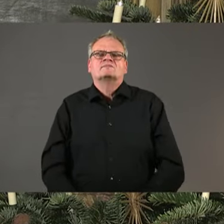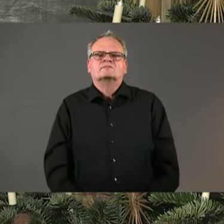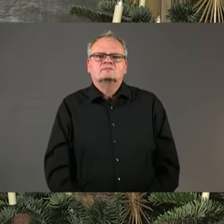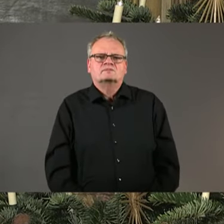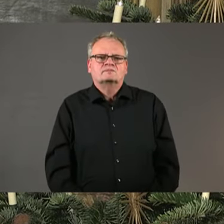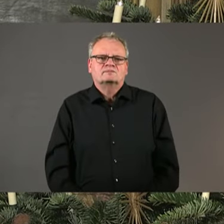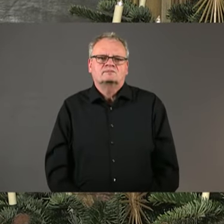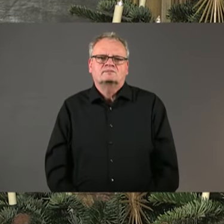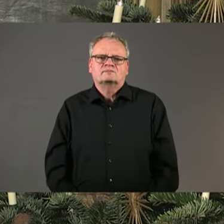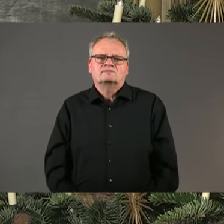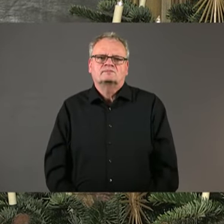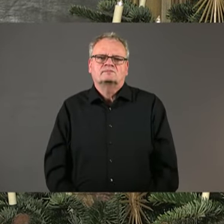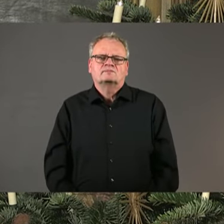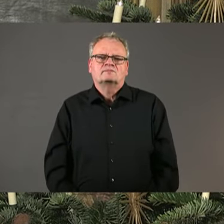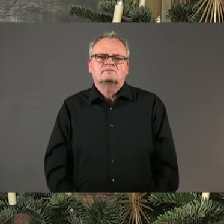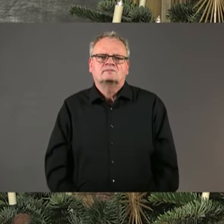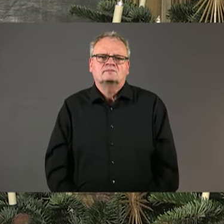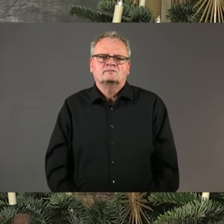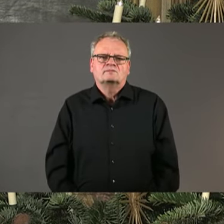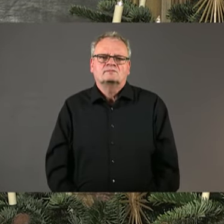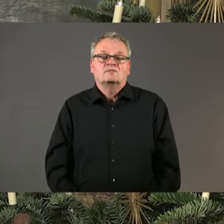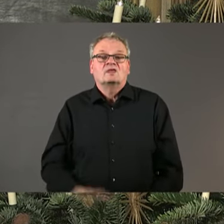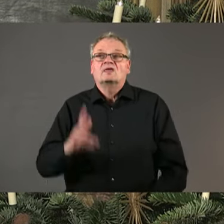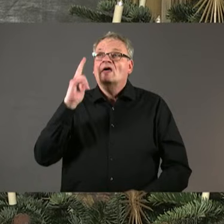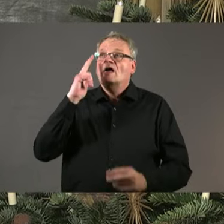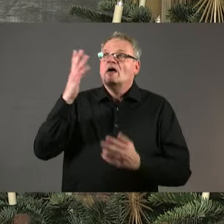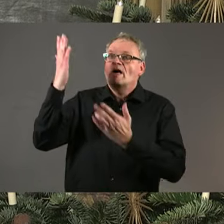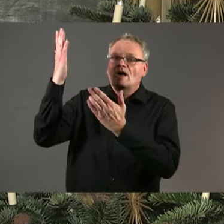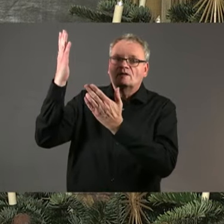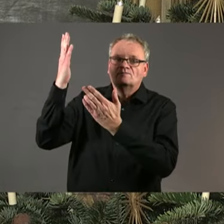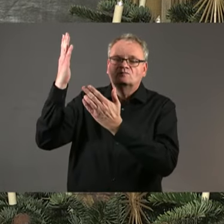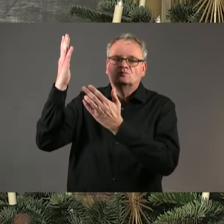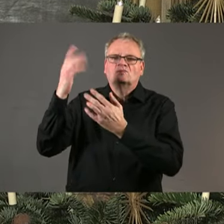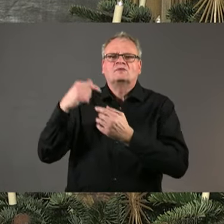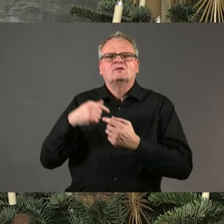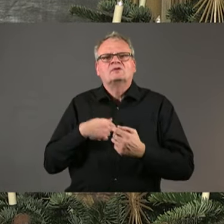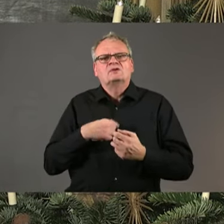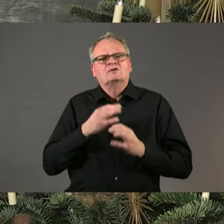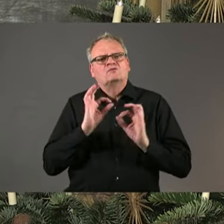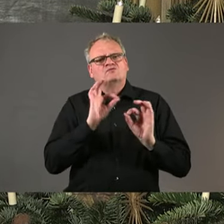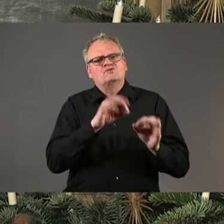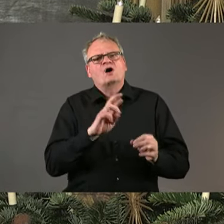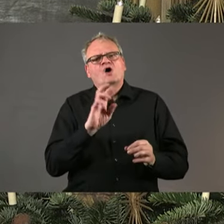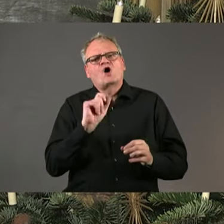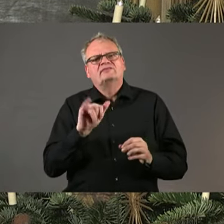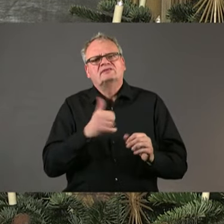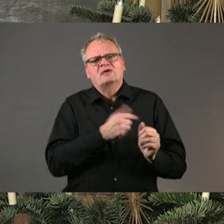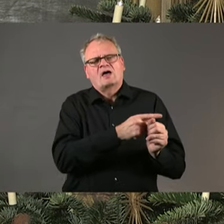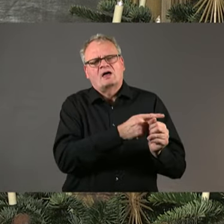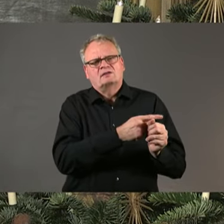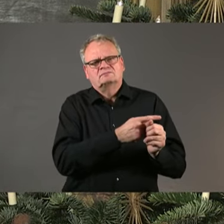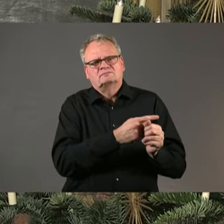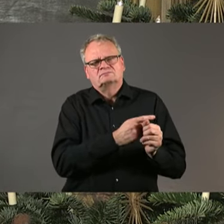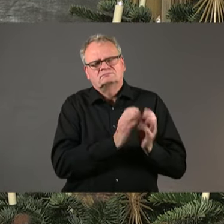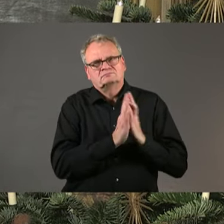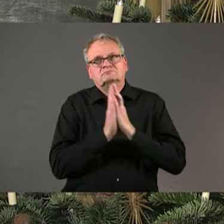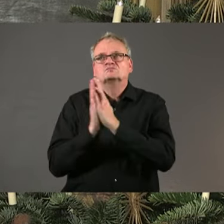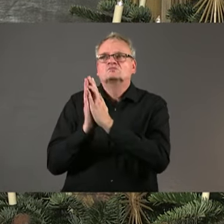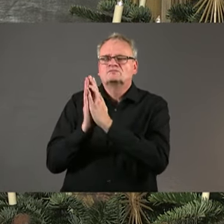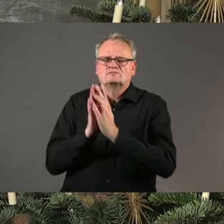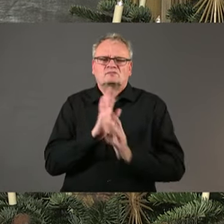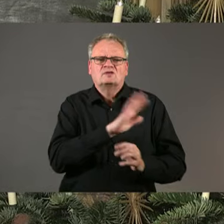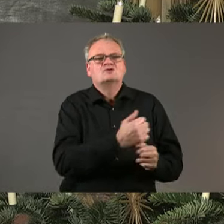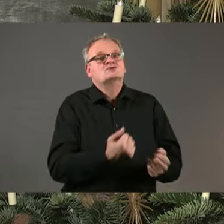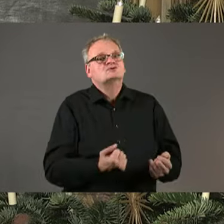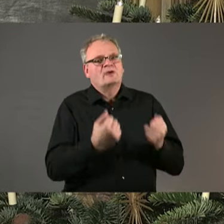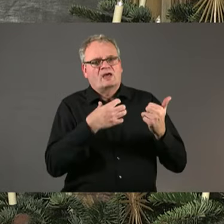Andrea schickt uns ihr Gebet. Herr, ich möchte dich von Herzen für Ronja bitten. Heile ihre starke Erkrankung und